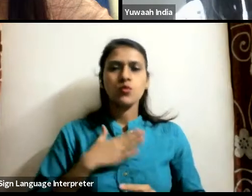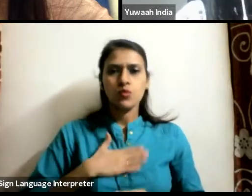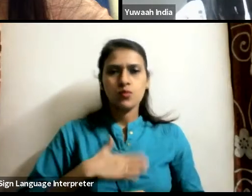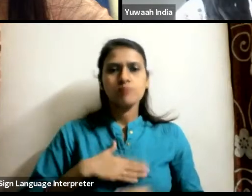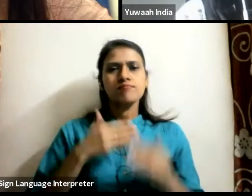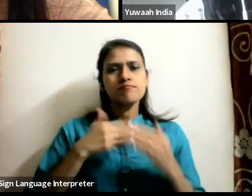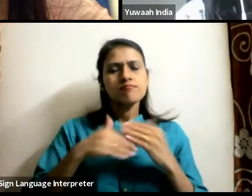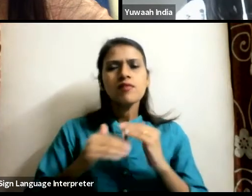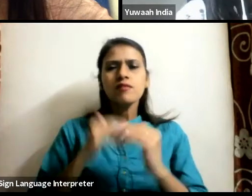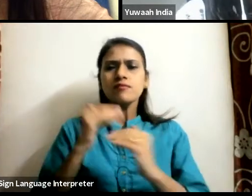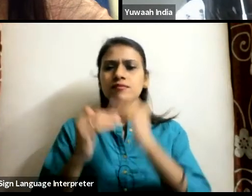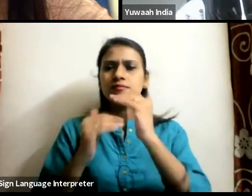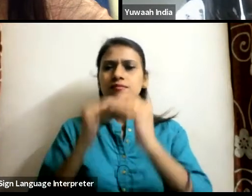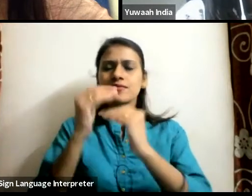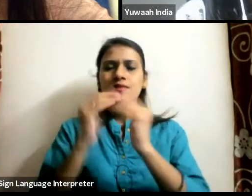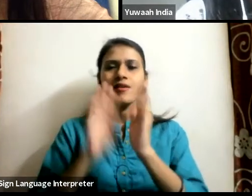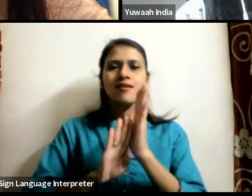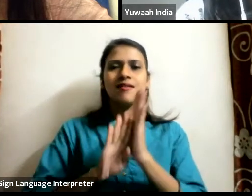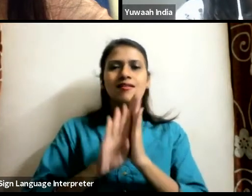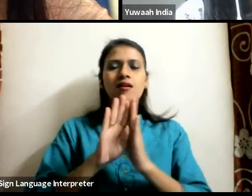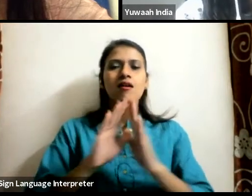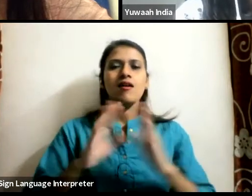धीरे धीरे रिकवर हो पाएंगे।